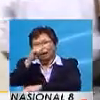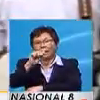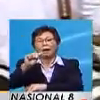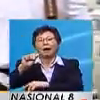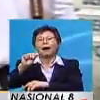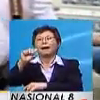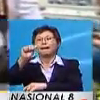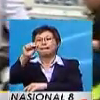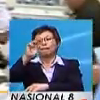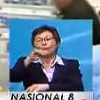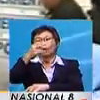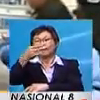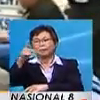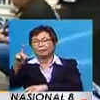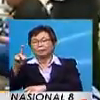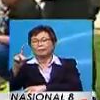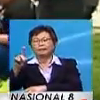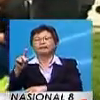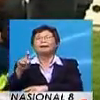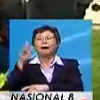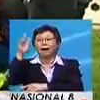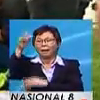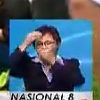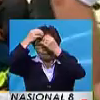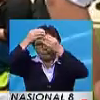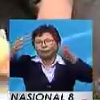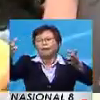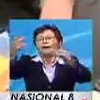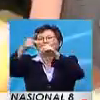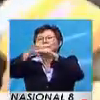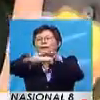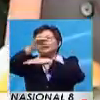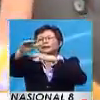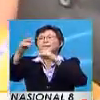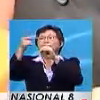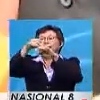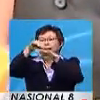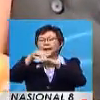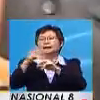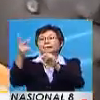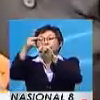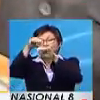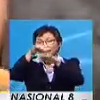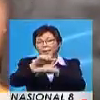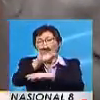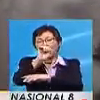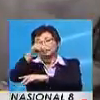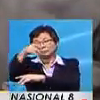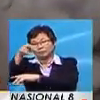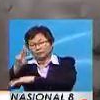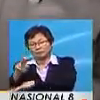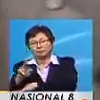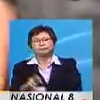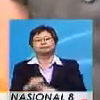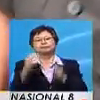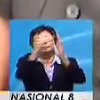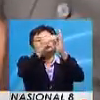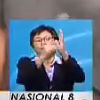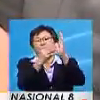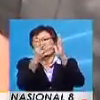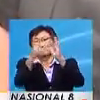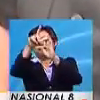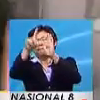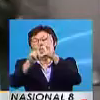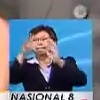asfia Awang Nasar yang akan memaklumkan kepada SPR menurut kelusa 4 perkara 55